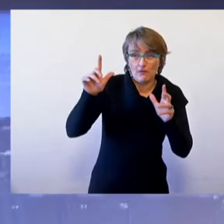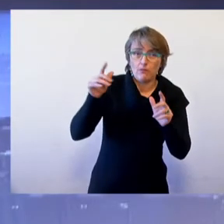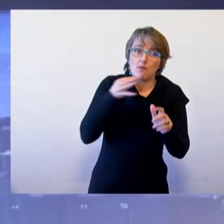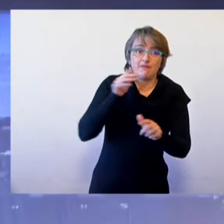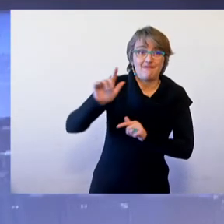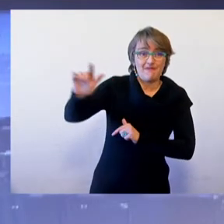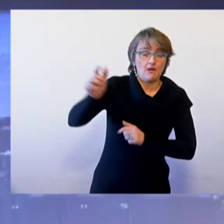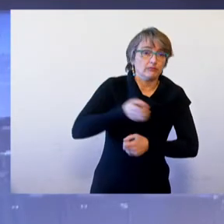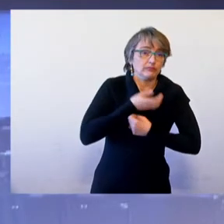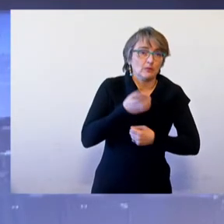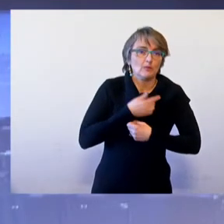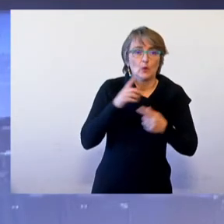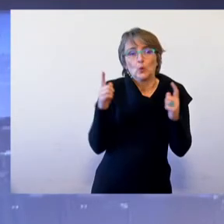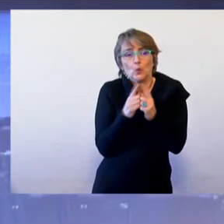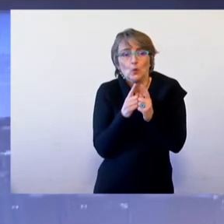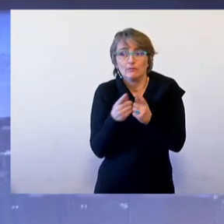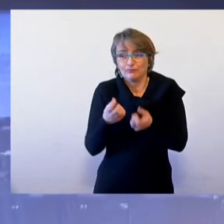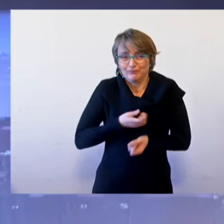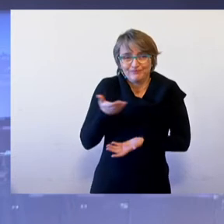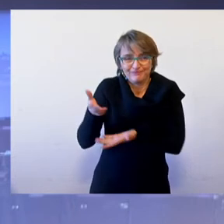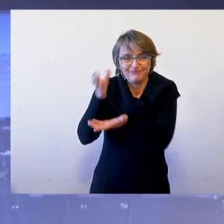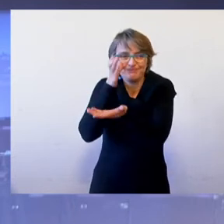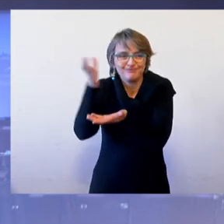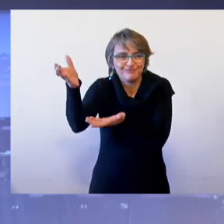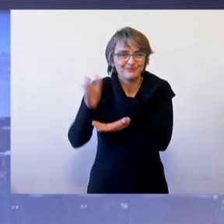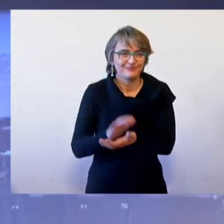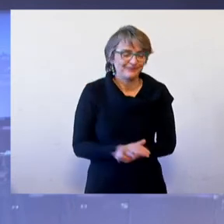parole quelques minutes.